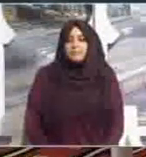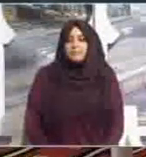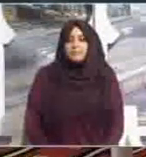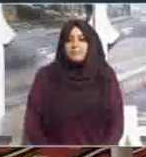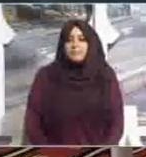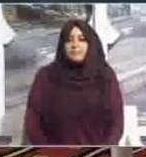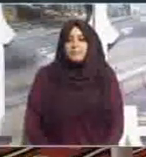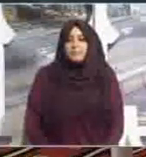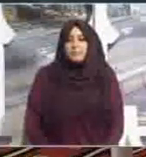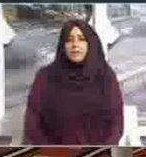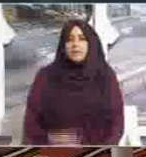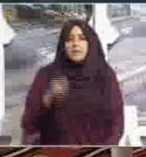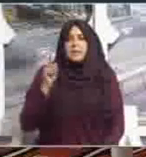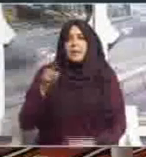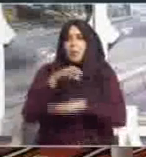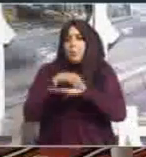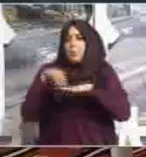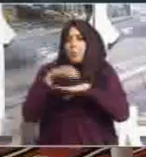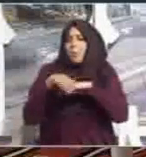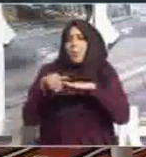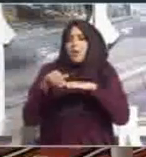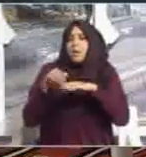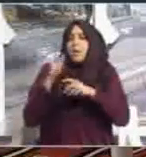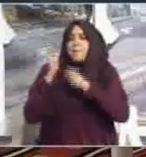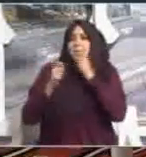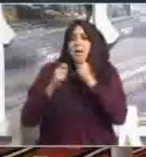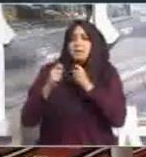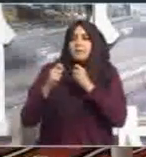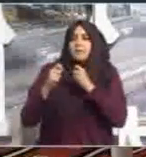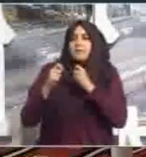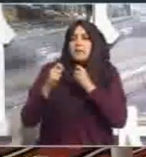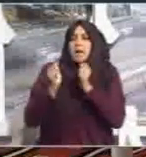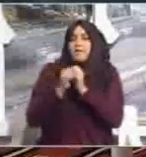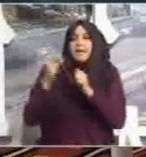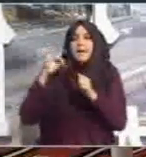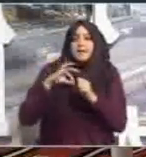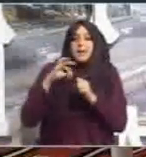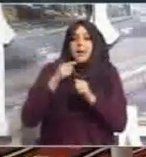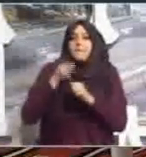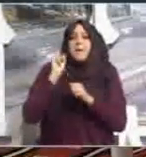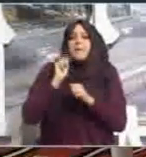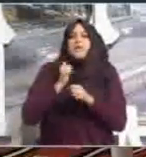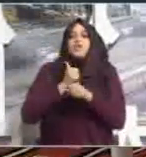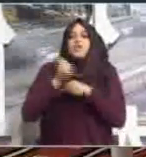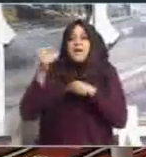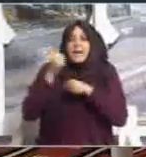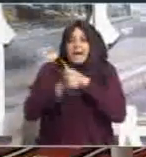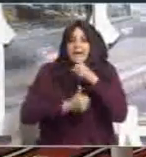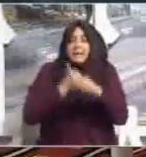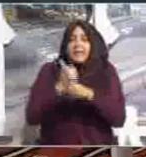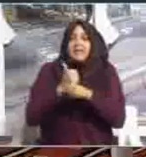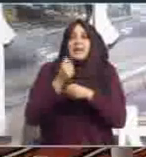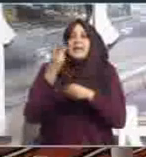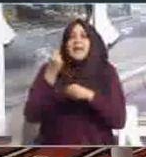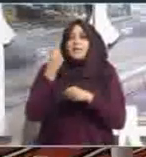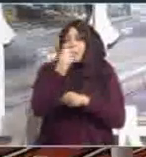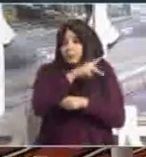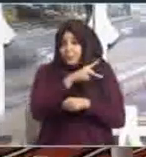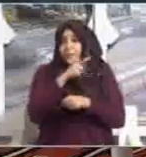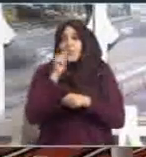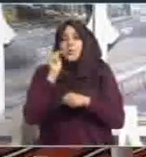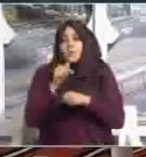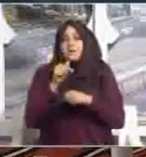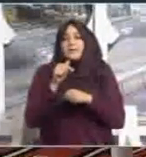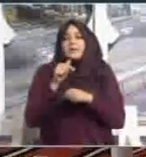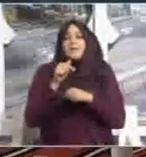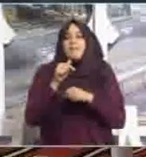لا عنده قرض ربوي في البنك بصح كل سنة يزكي المال تاعو. طيب نجاوبك. صح.